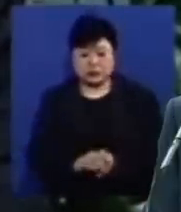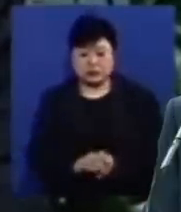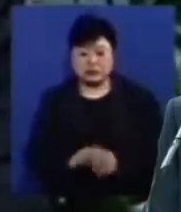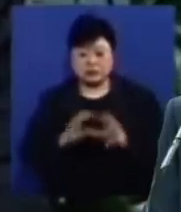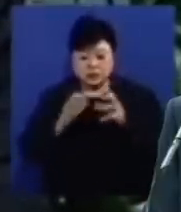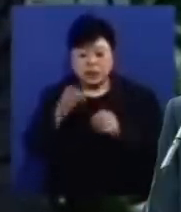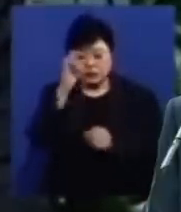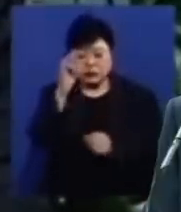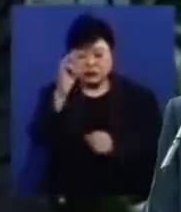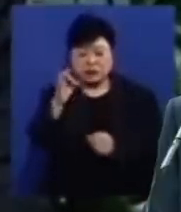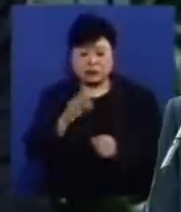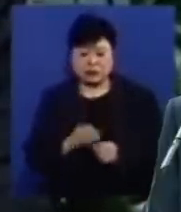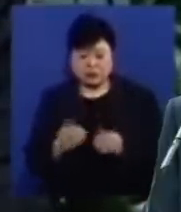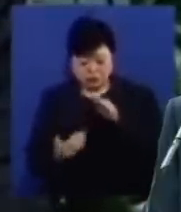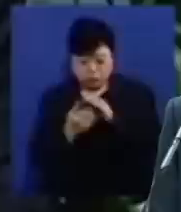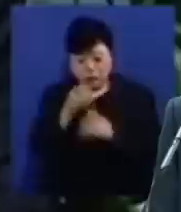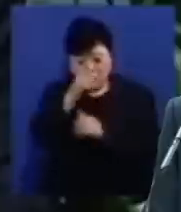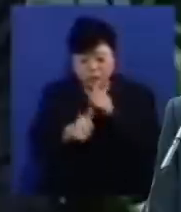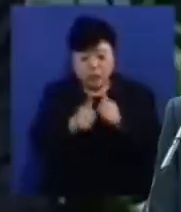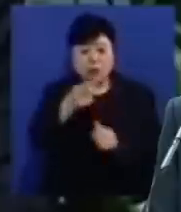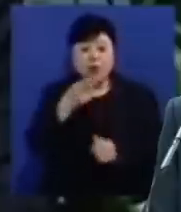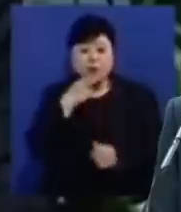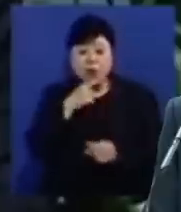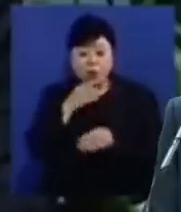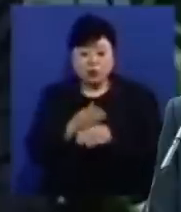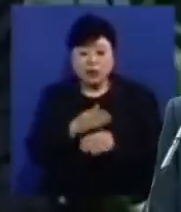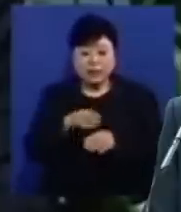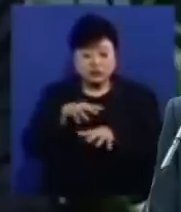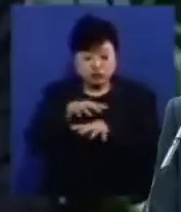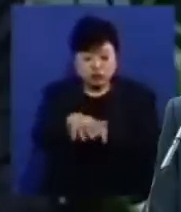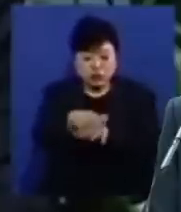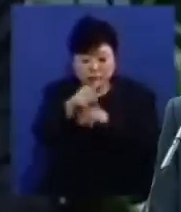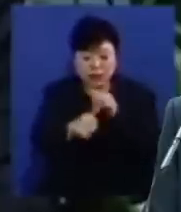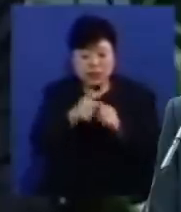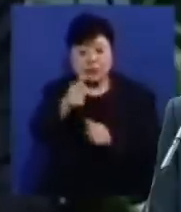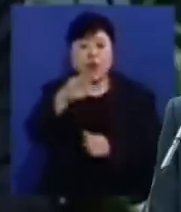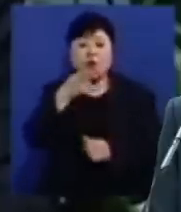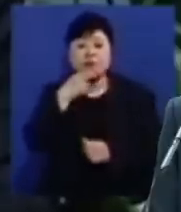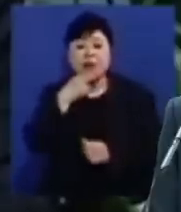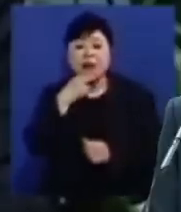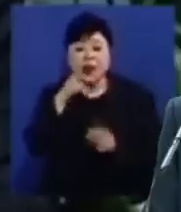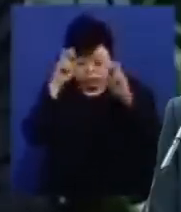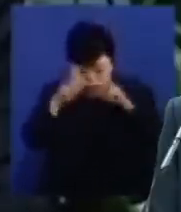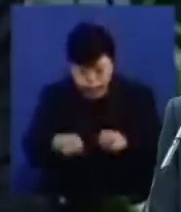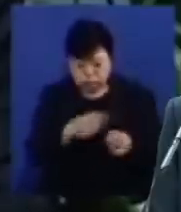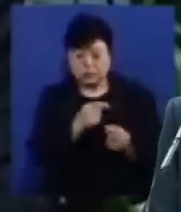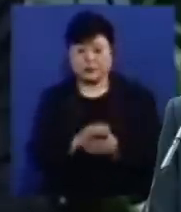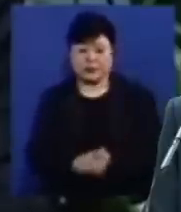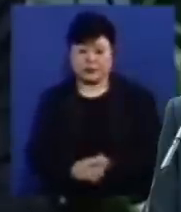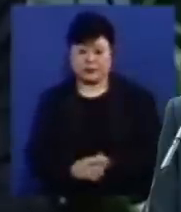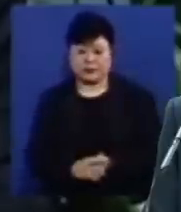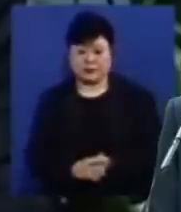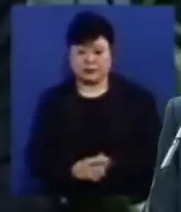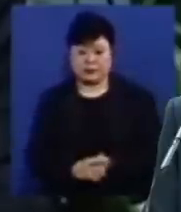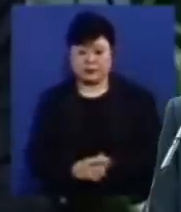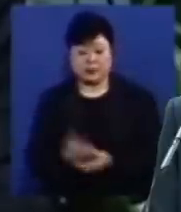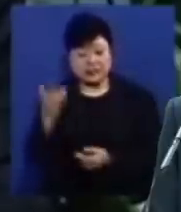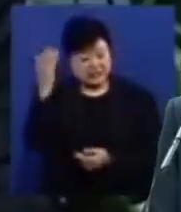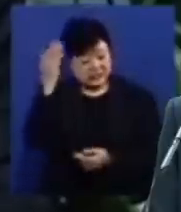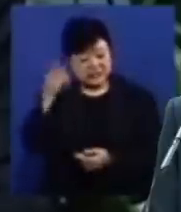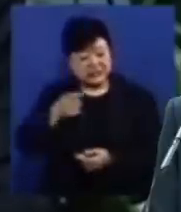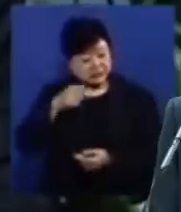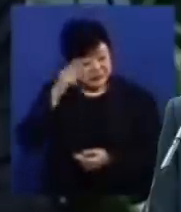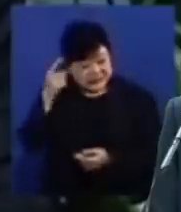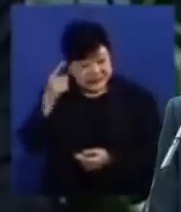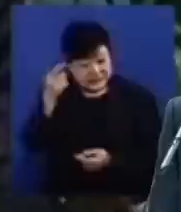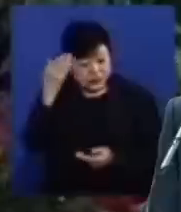물질로서 이루어지고 하나님은 없다, 공산주의자들도 하나님은 없다는 무신론자들인 것입니다. 소위 지식인이나